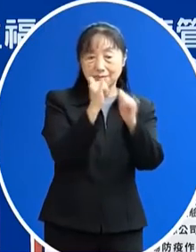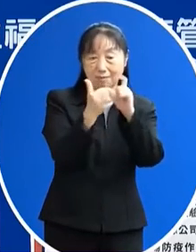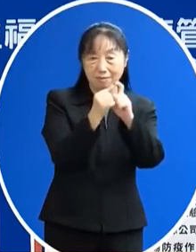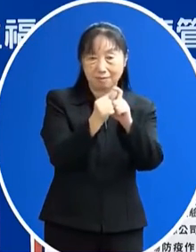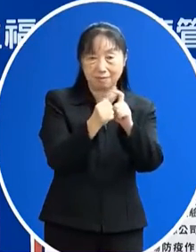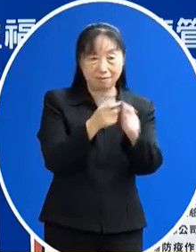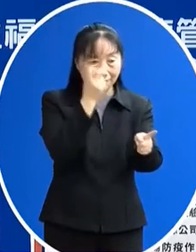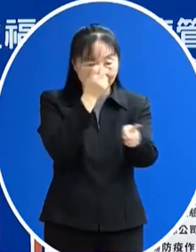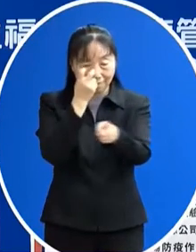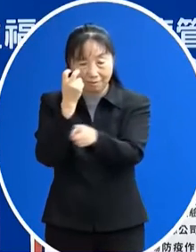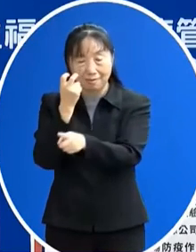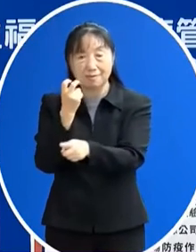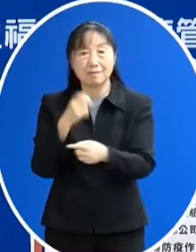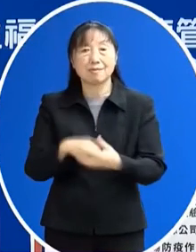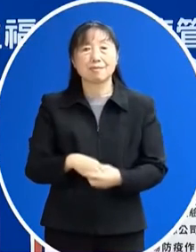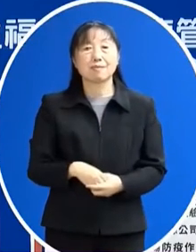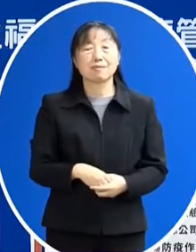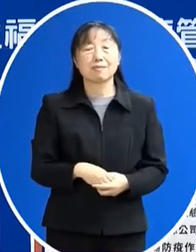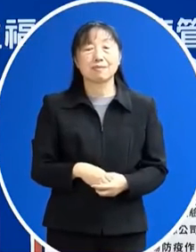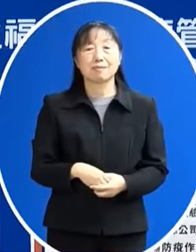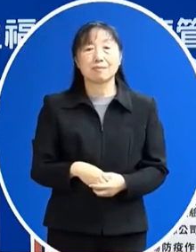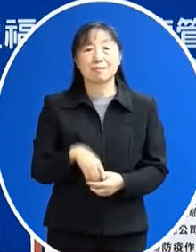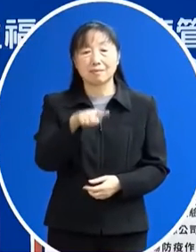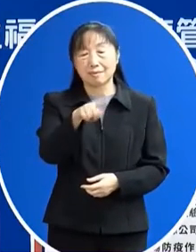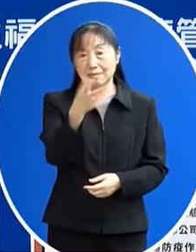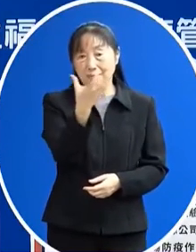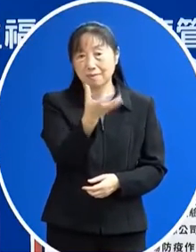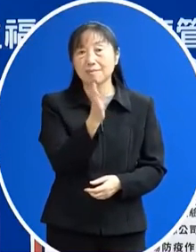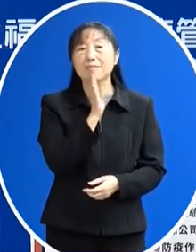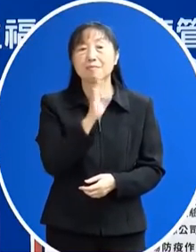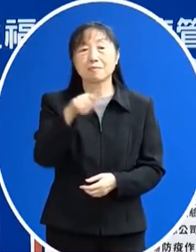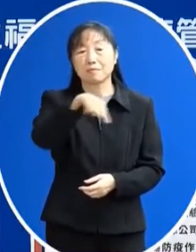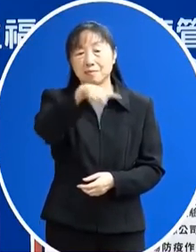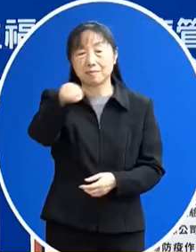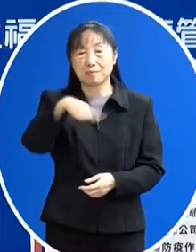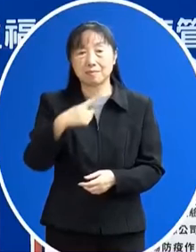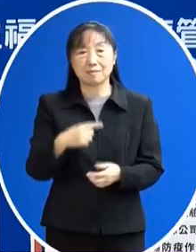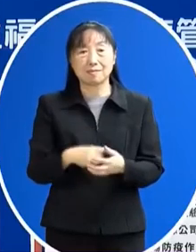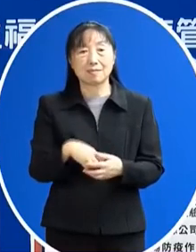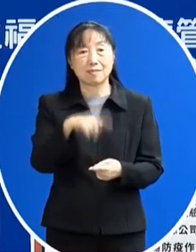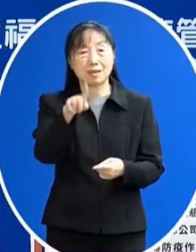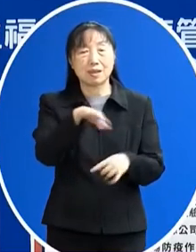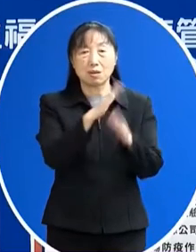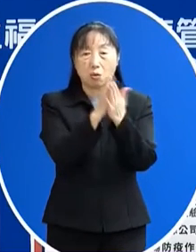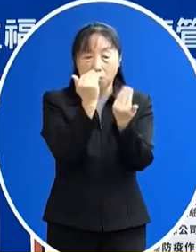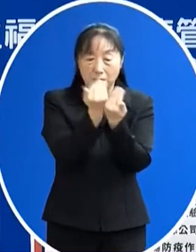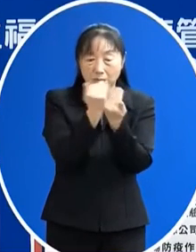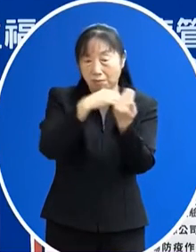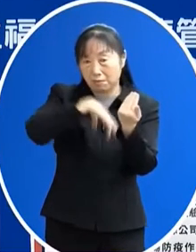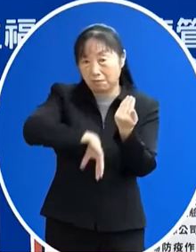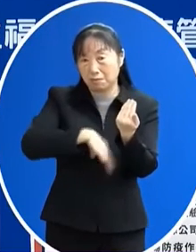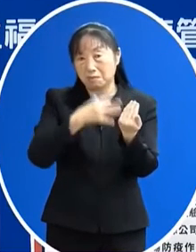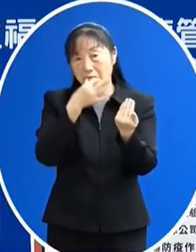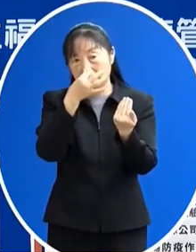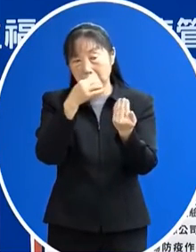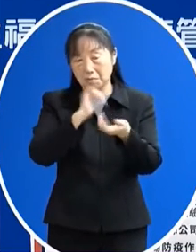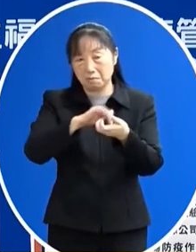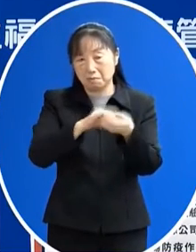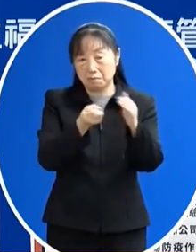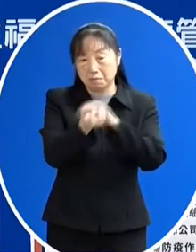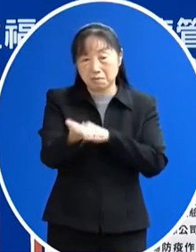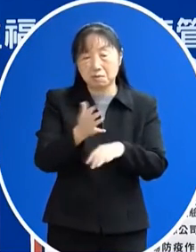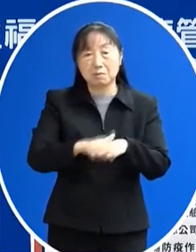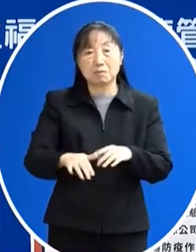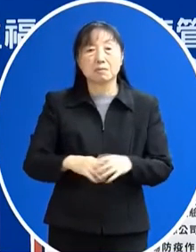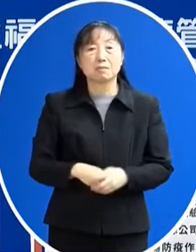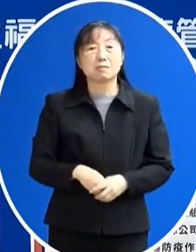里面并没有是大量的一个社区的一个隐形的传播了。然后第二是